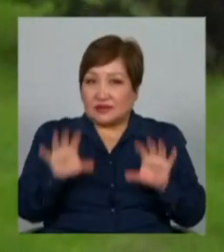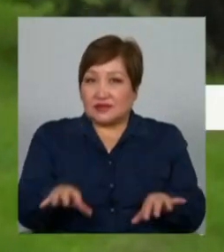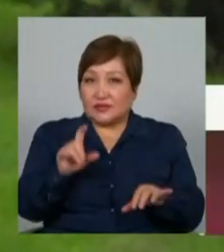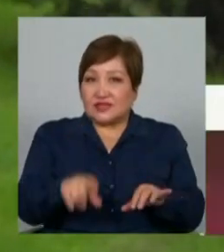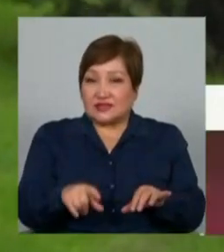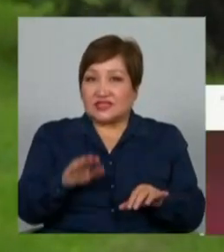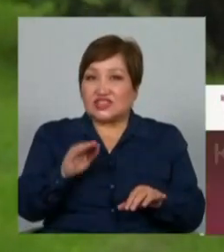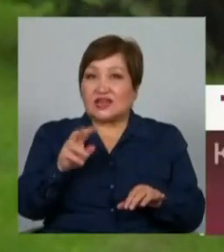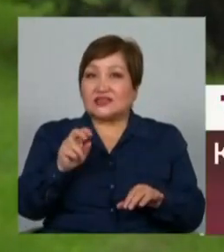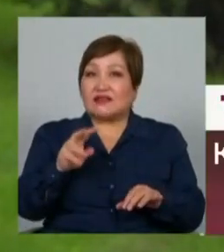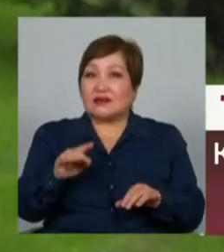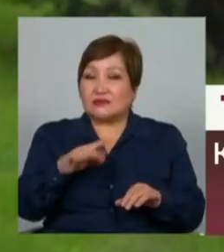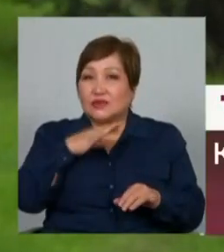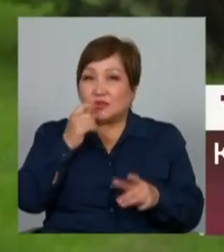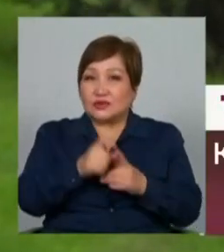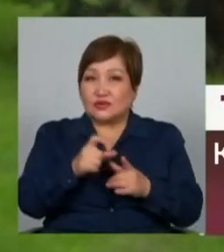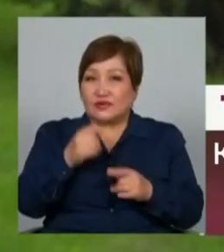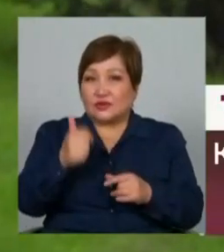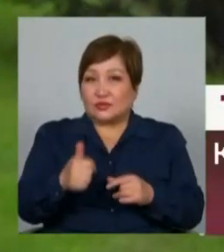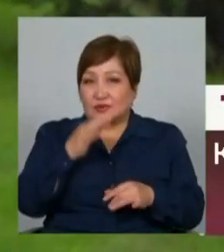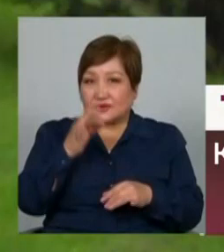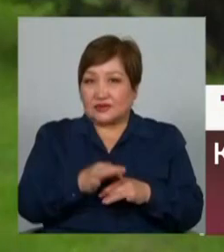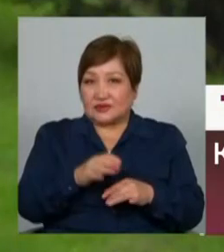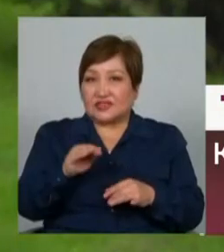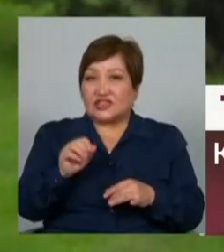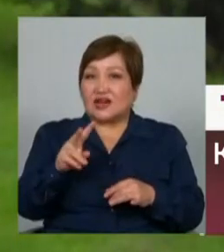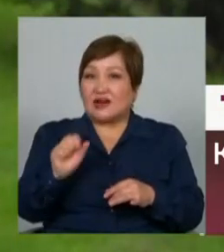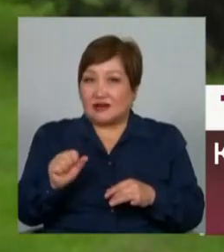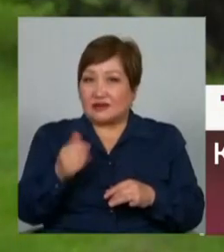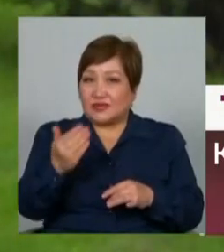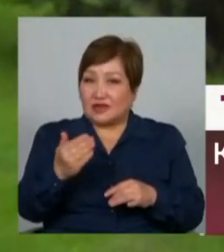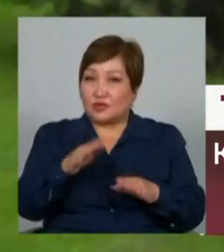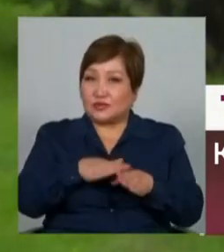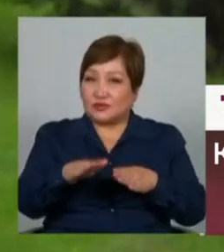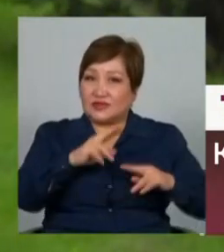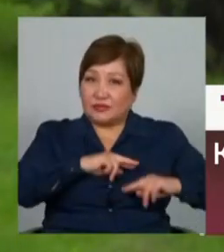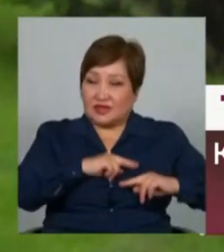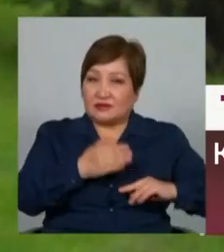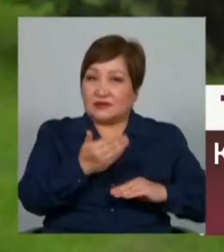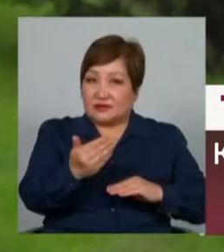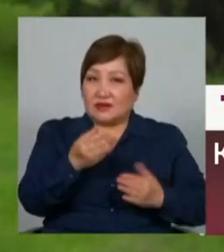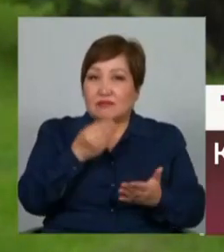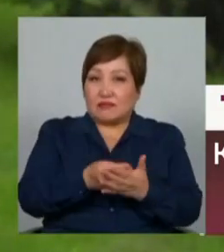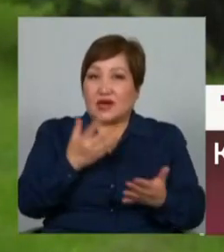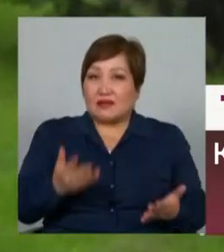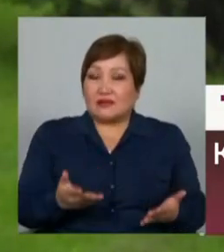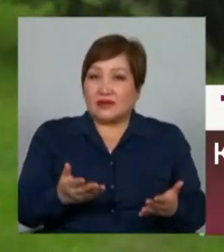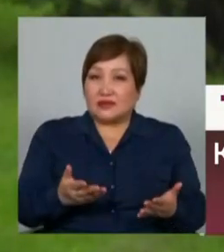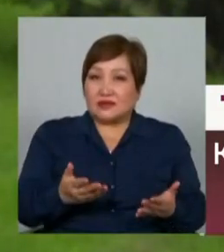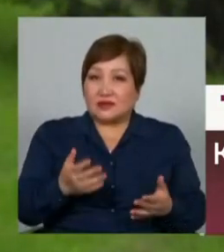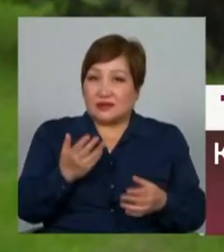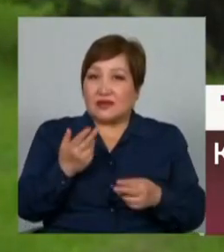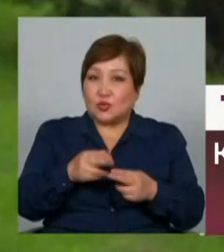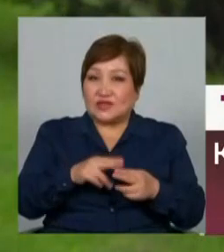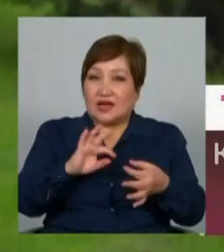айтты. Жаға, мынау сенің жасаған еңбегің бағаланып атыр. Мына олимпиада